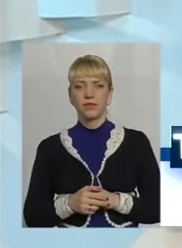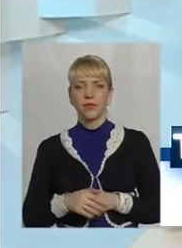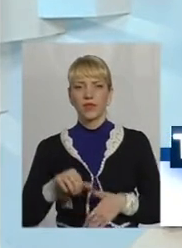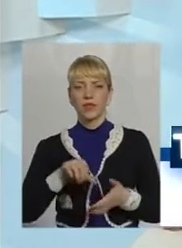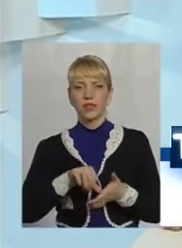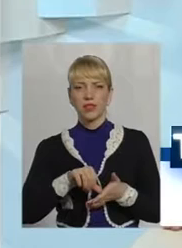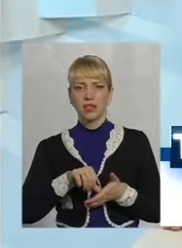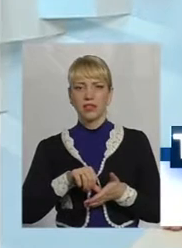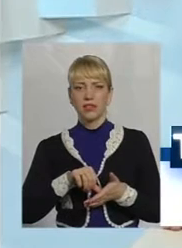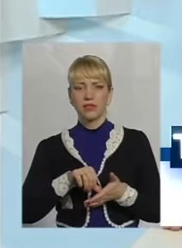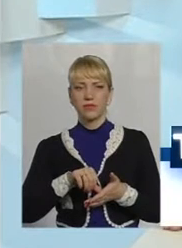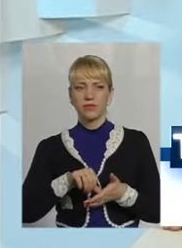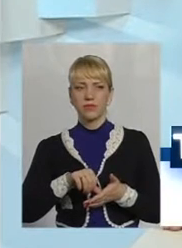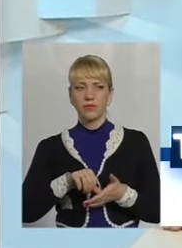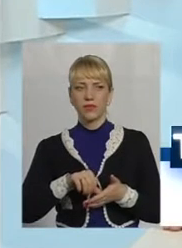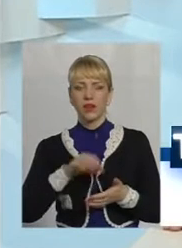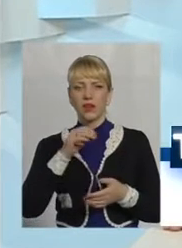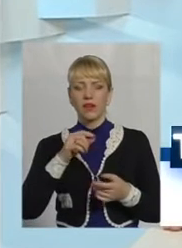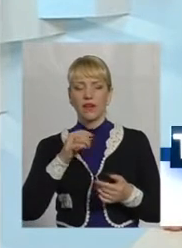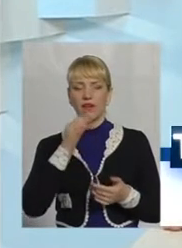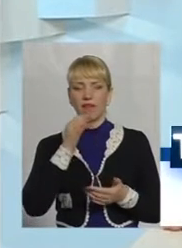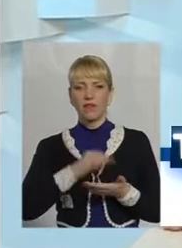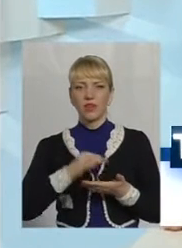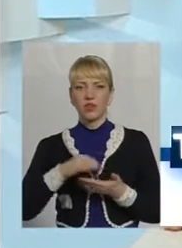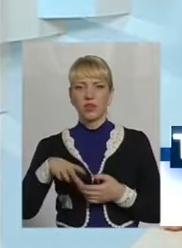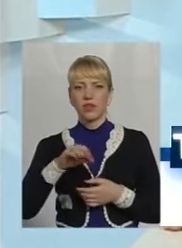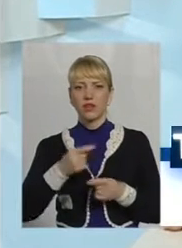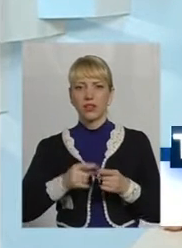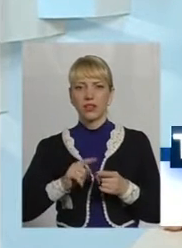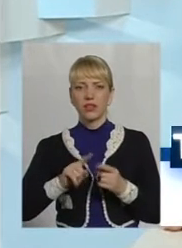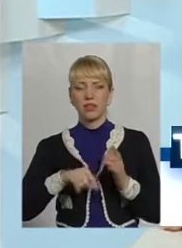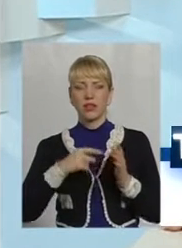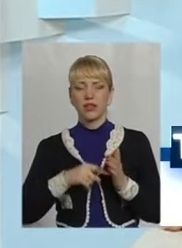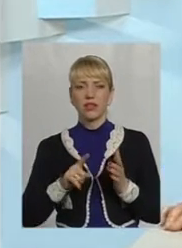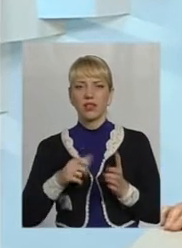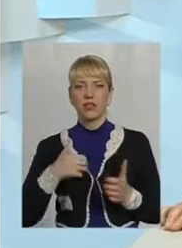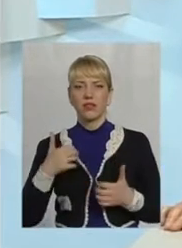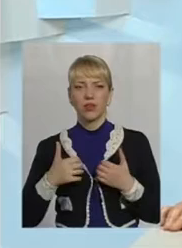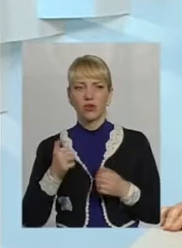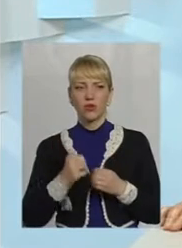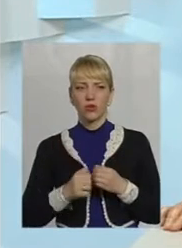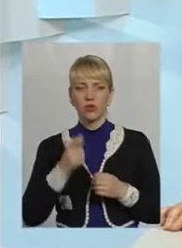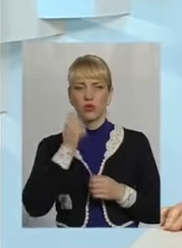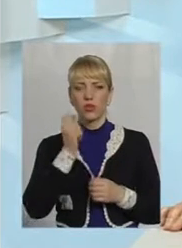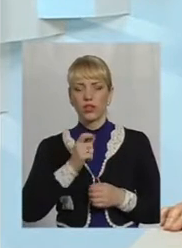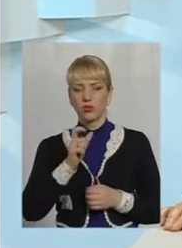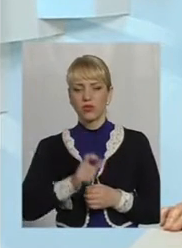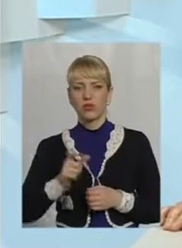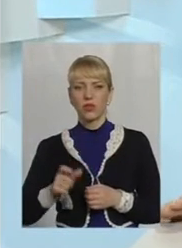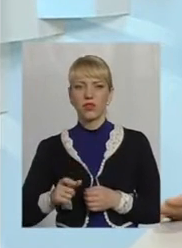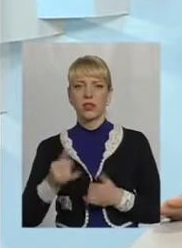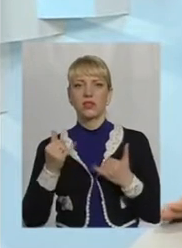представити відповіді на всі ті питання, які найбільшу міру сьогодні хвилюють кожного українського громадянина.